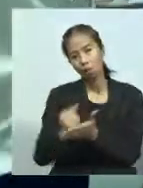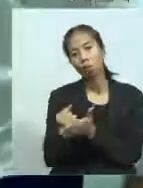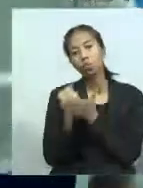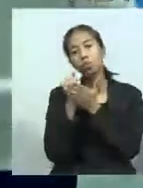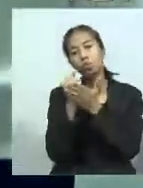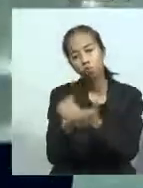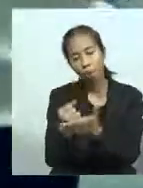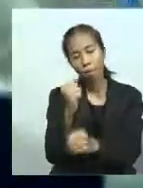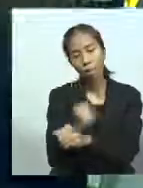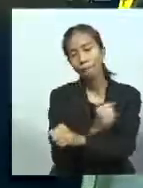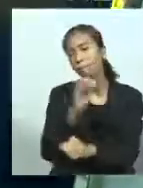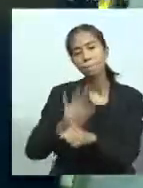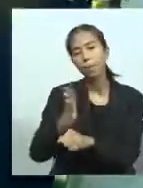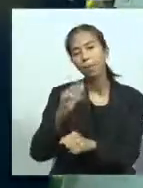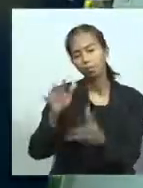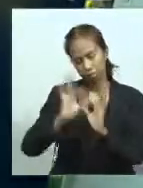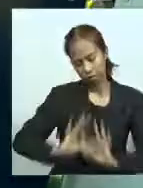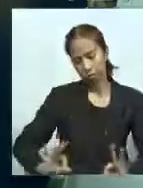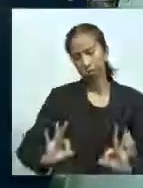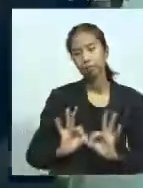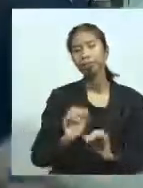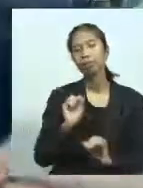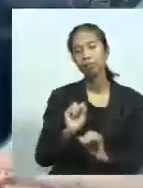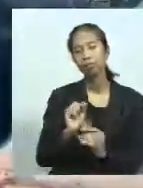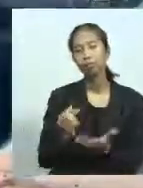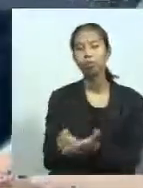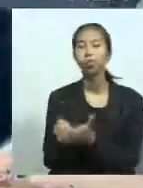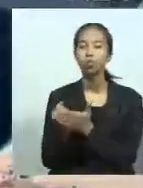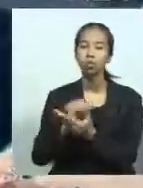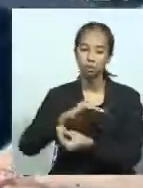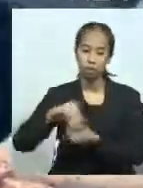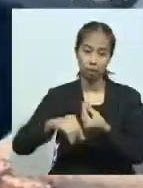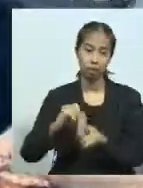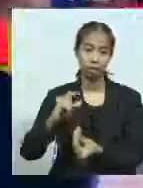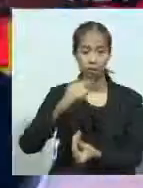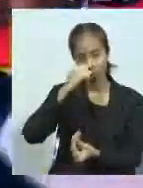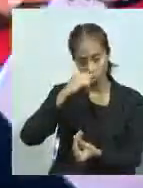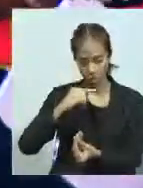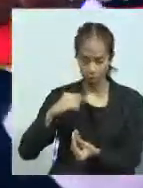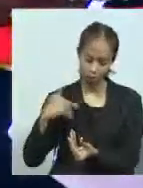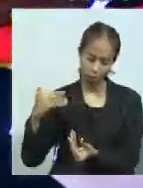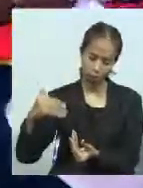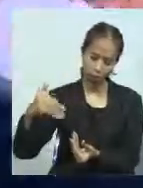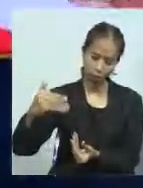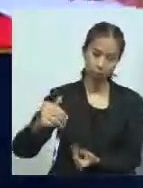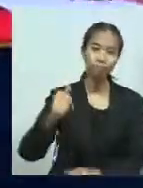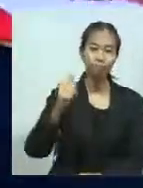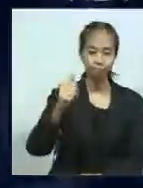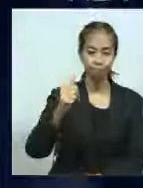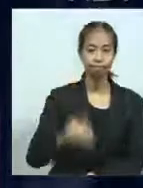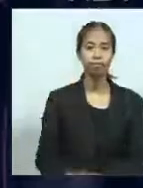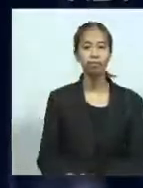านที่เป็นอีกหนึ่งฟันเฟืองสำคัญในการขับเคลื่อนเศรษฐกิจไทยให้เดินหน้าคณาก